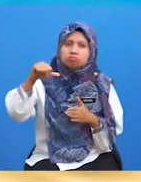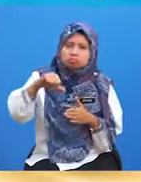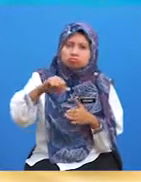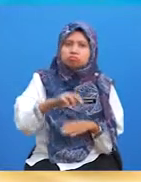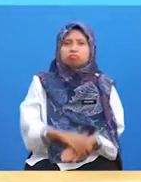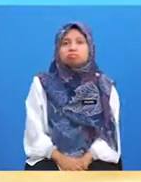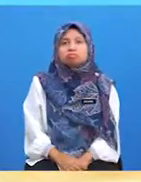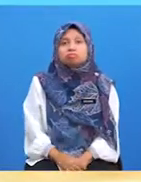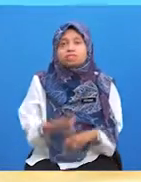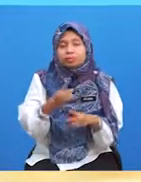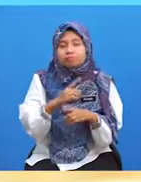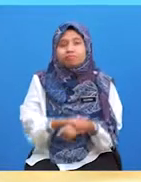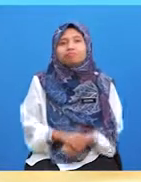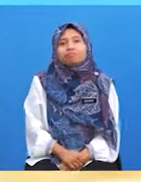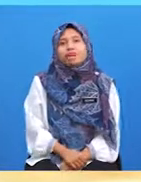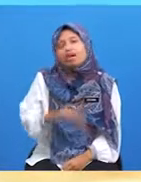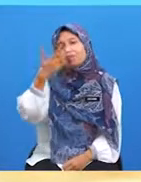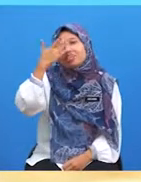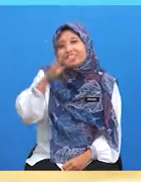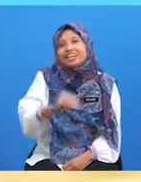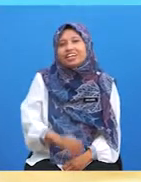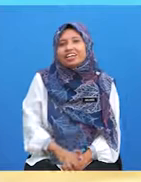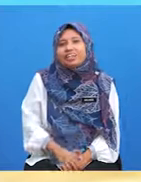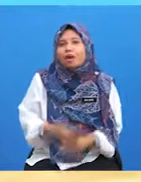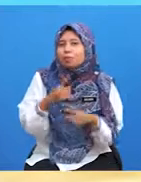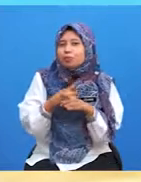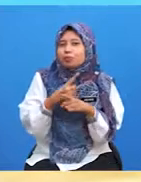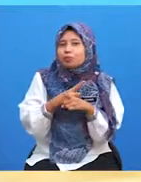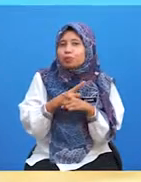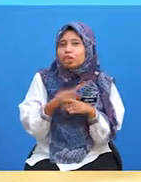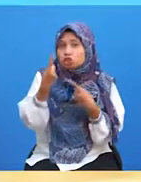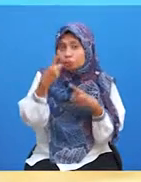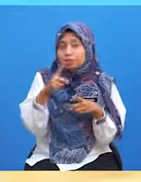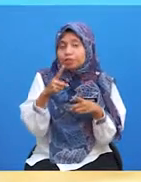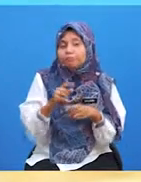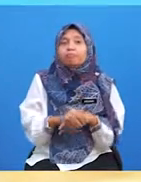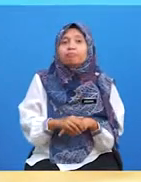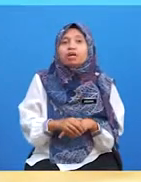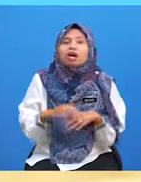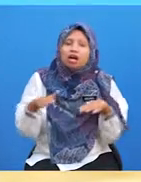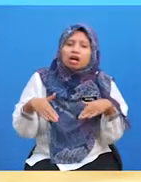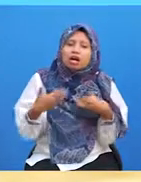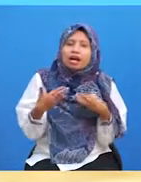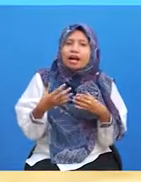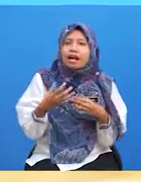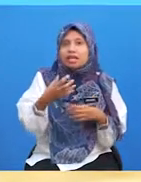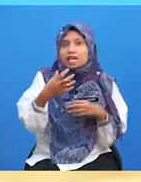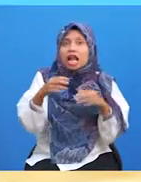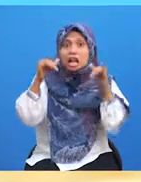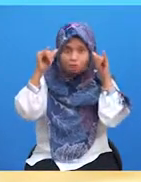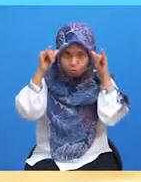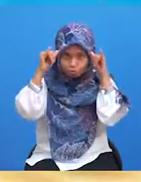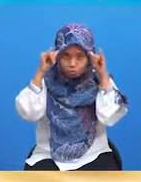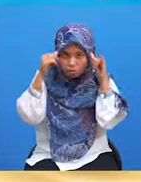sebaliknya? Pandai pun kamu. Betul, jawapannya ialah bagai lembu dicucuk